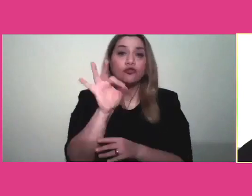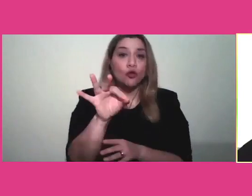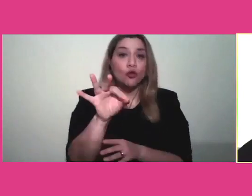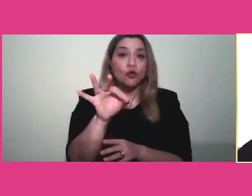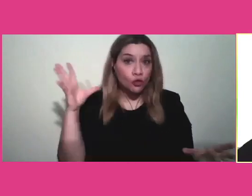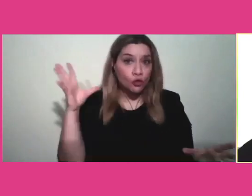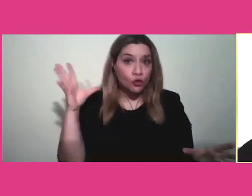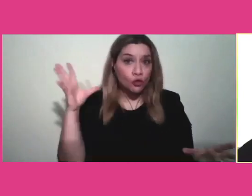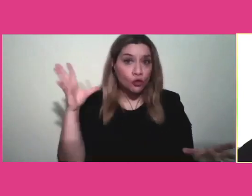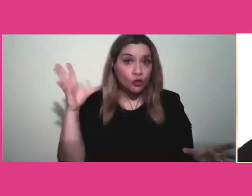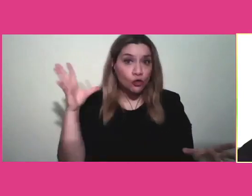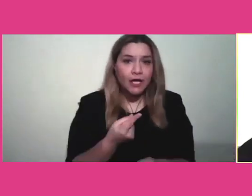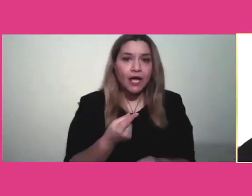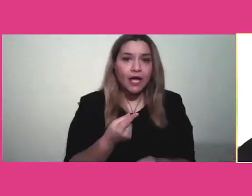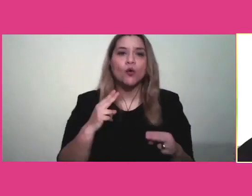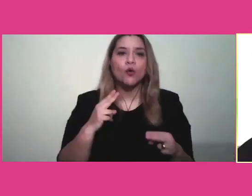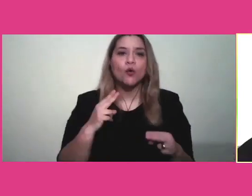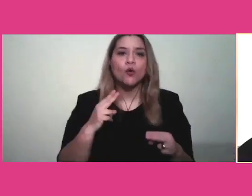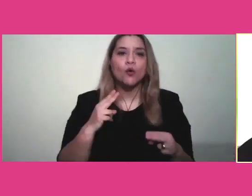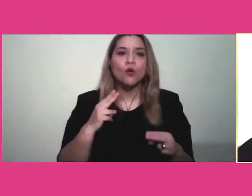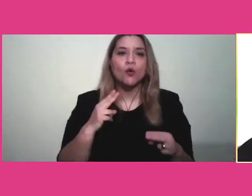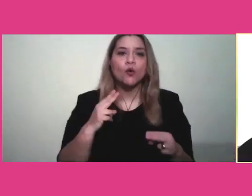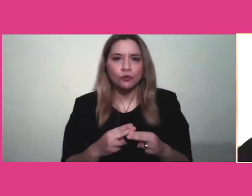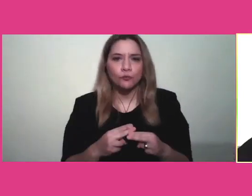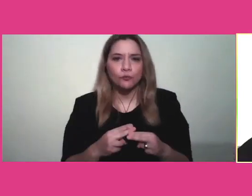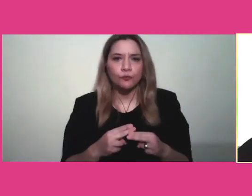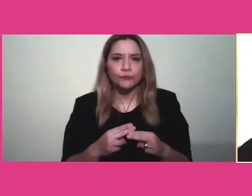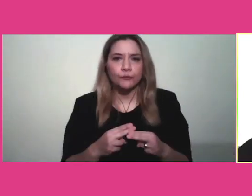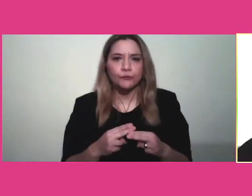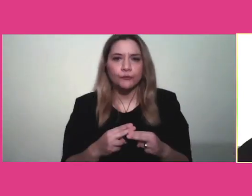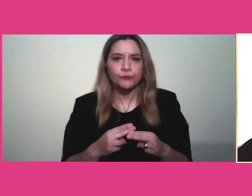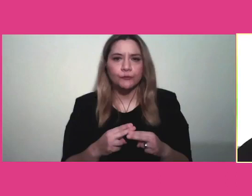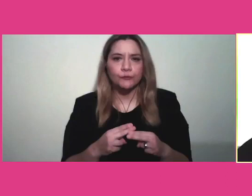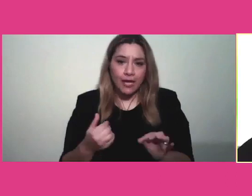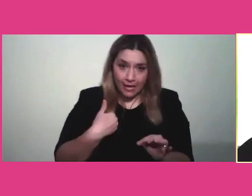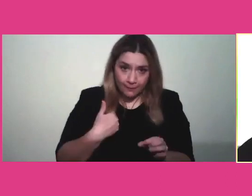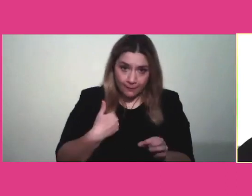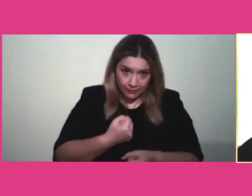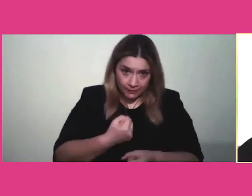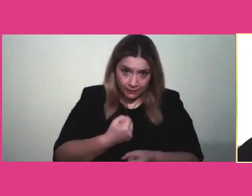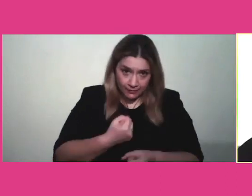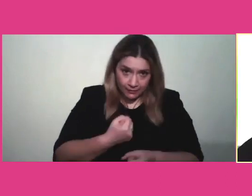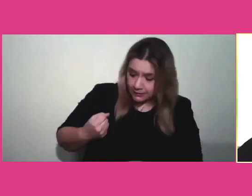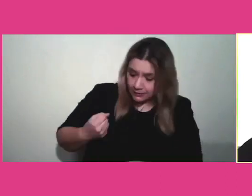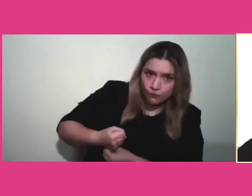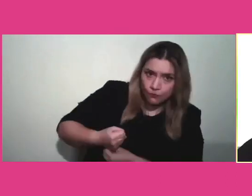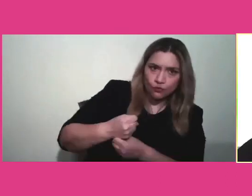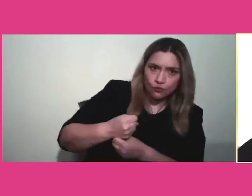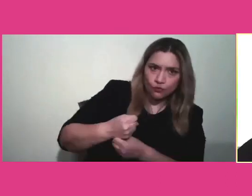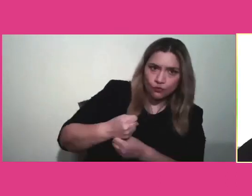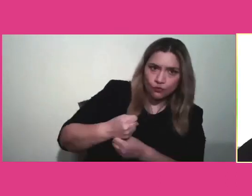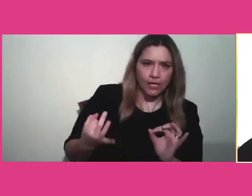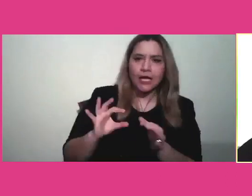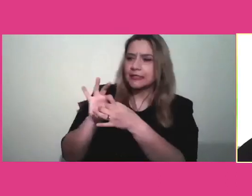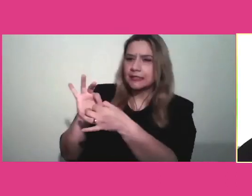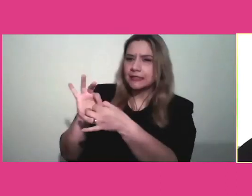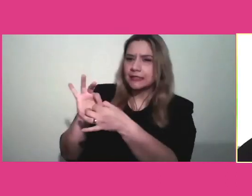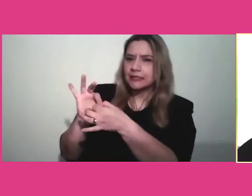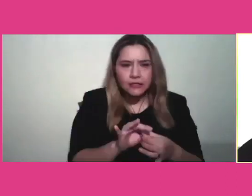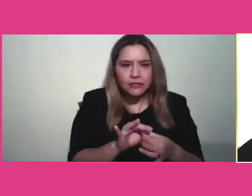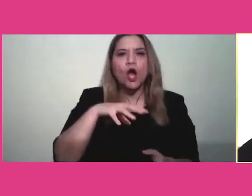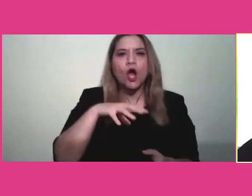όλα αυτά, είναι πολύ σημαντικό να έχουμε υποστηρικτές, να έχουμε συνεργασίες, είτε